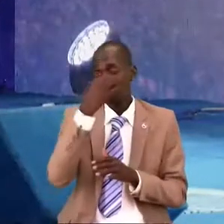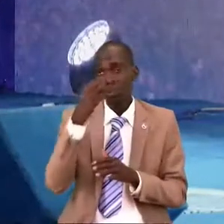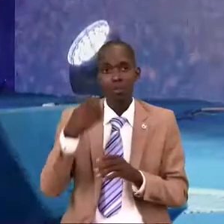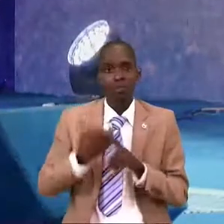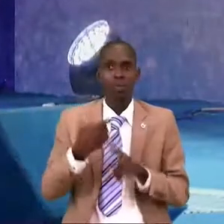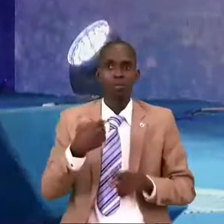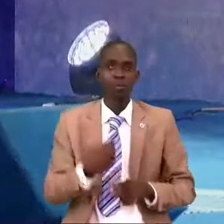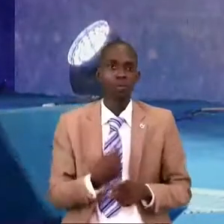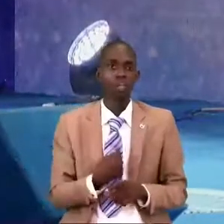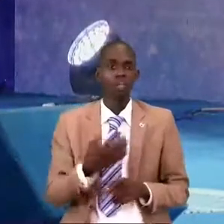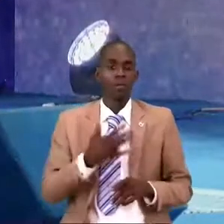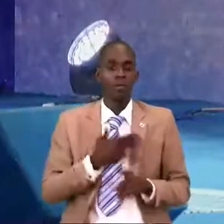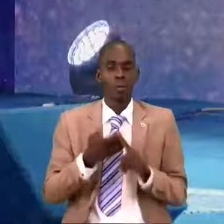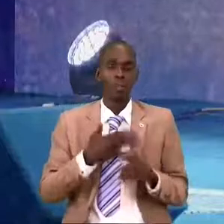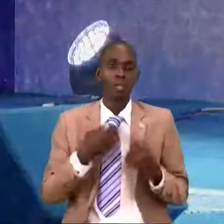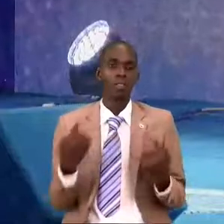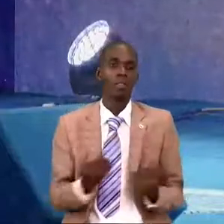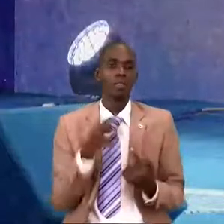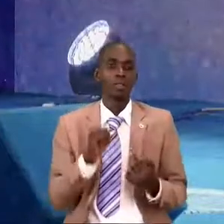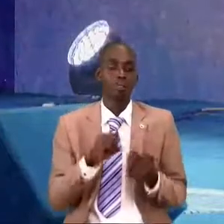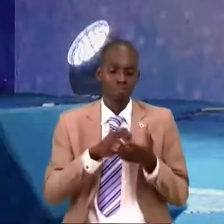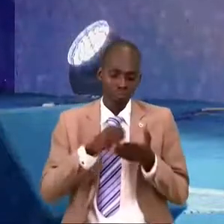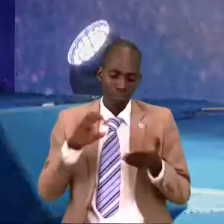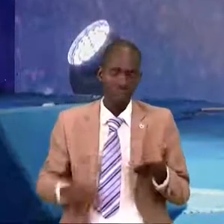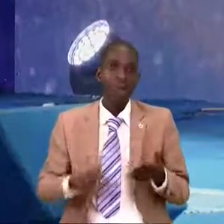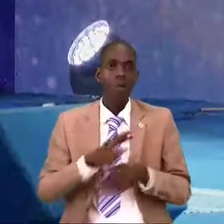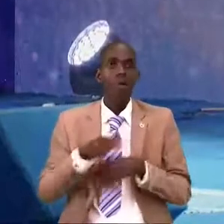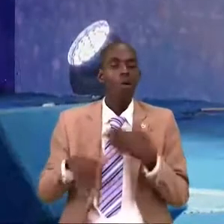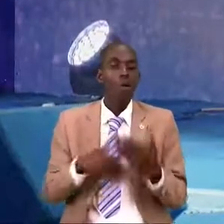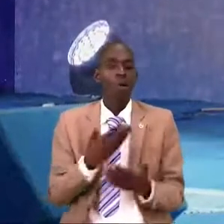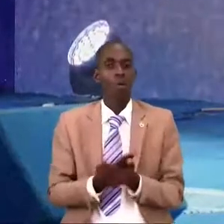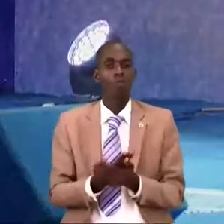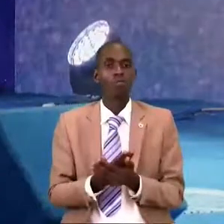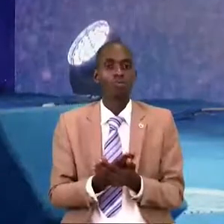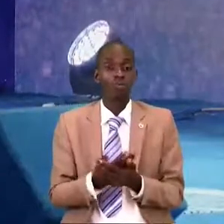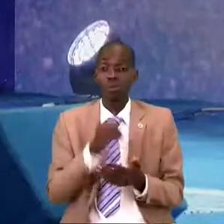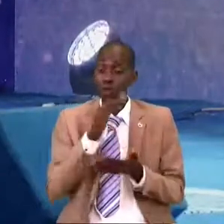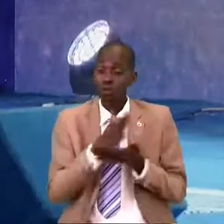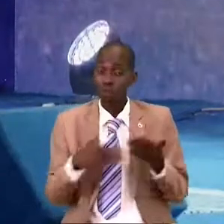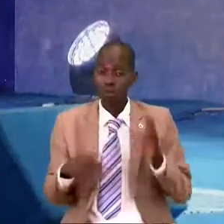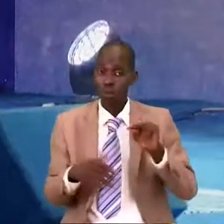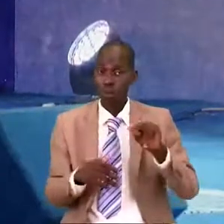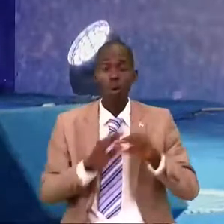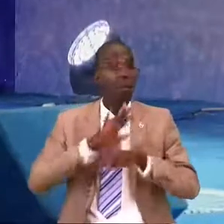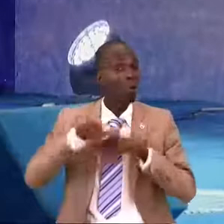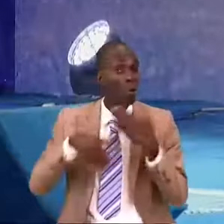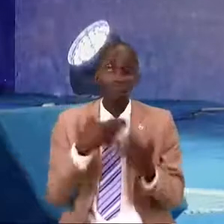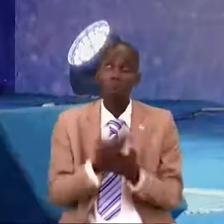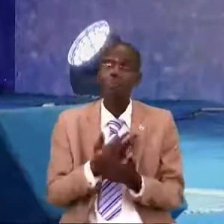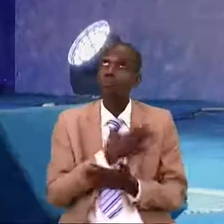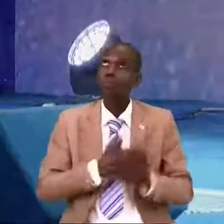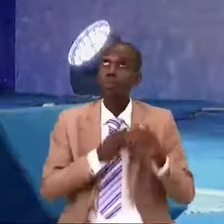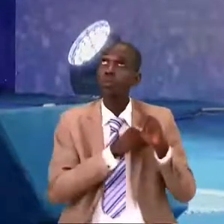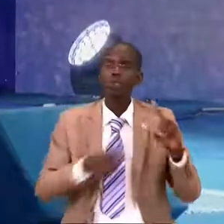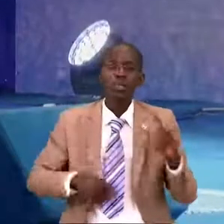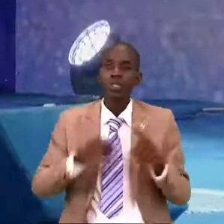iniquités, efface toutes, ce n'est pas seulement... Ah, ça, je n'aime pas ceci, je n'aime pas tel autre là. Ah, c'est même dangereux